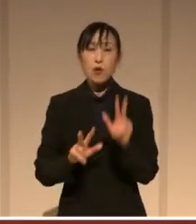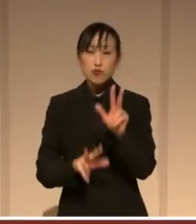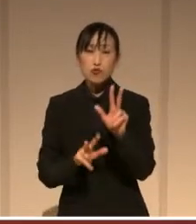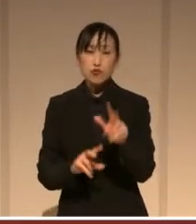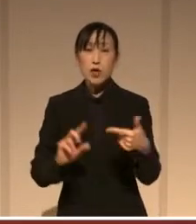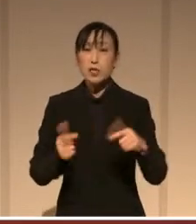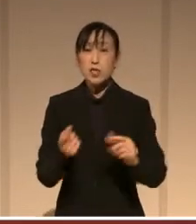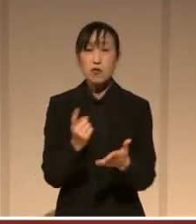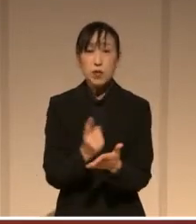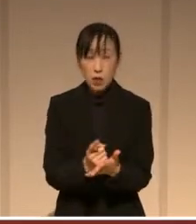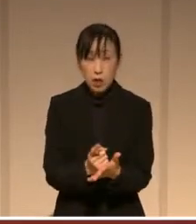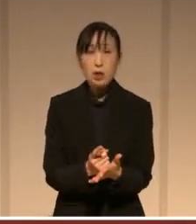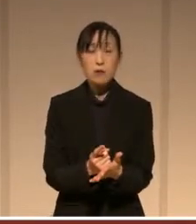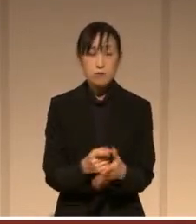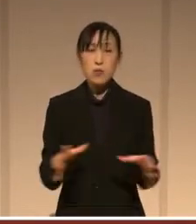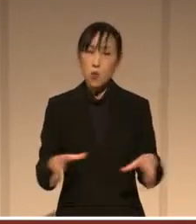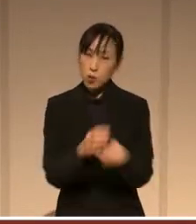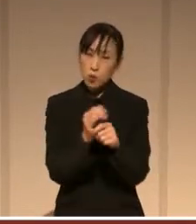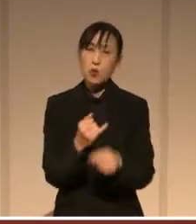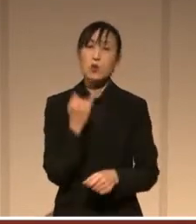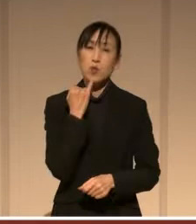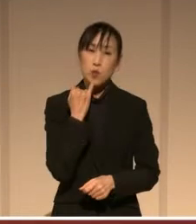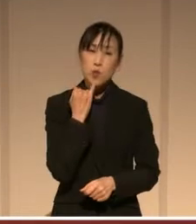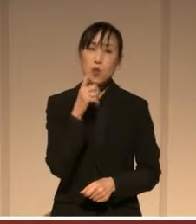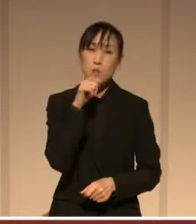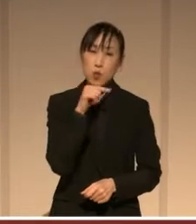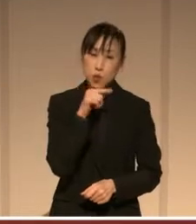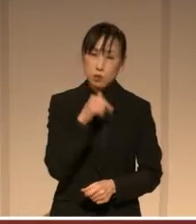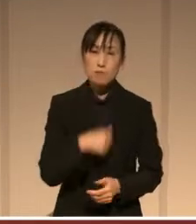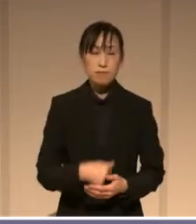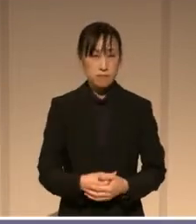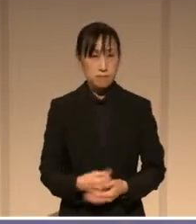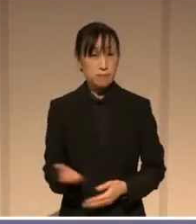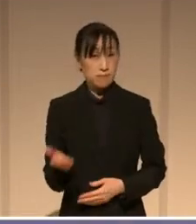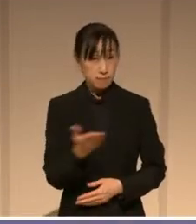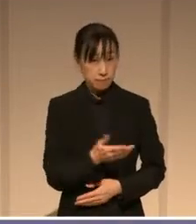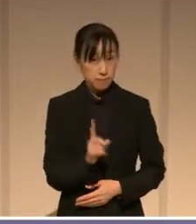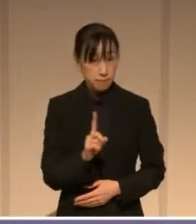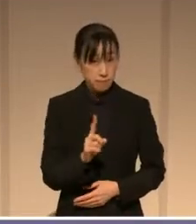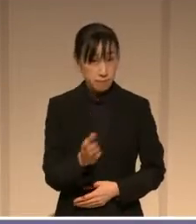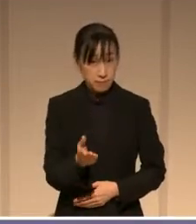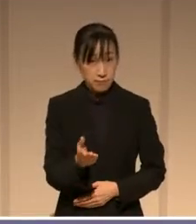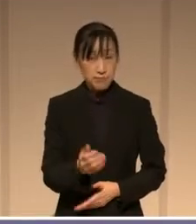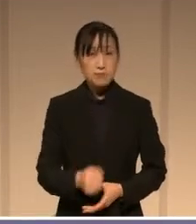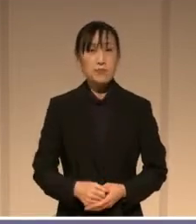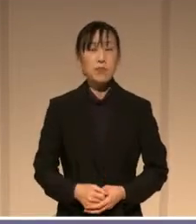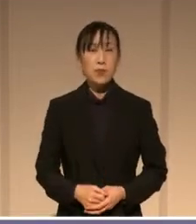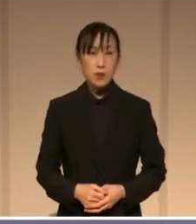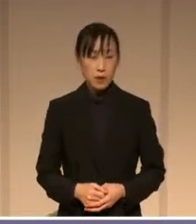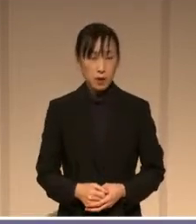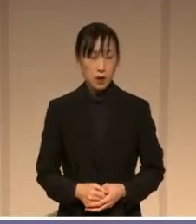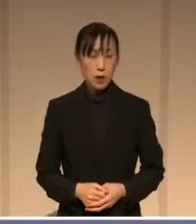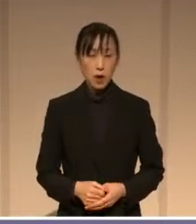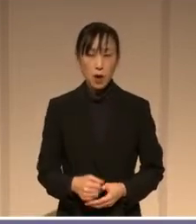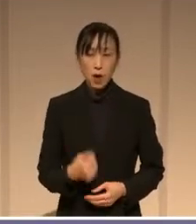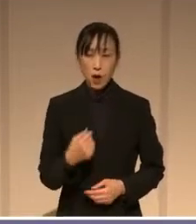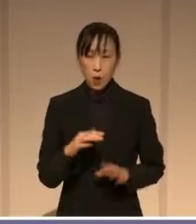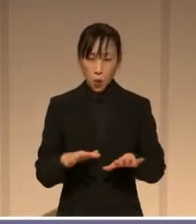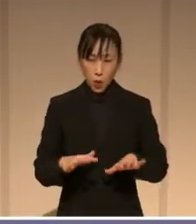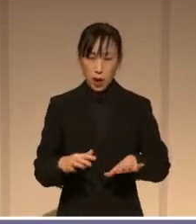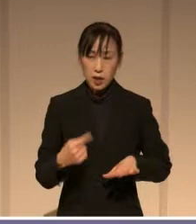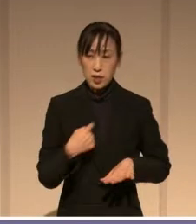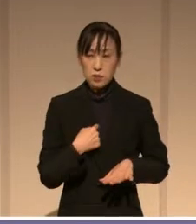ます8が良いと思いますからね孫さんいかがでしょうはいなんか今回自分がやっぱりこういう